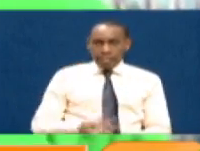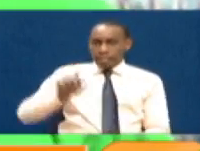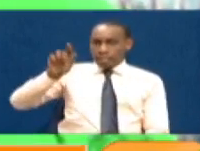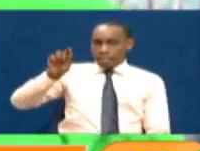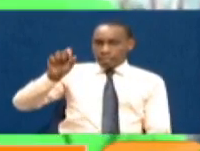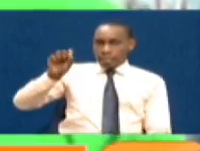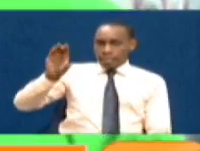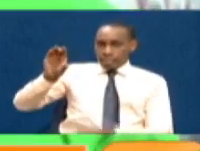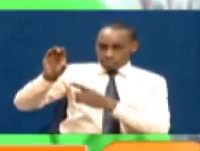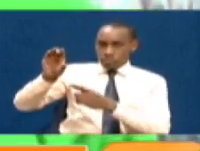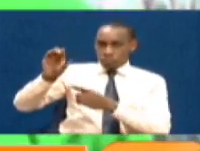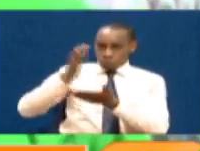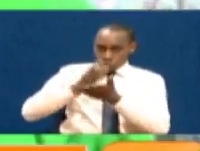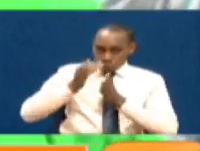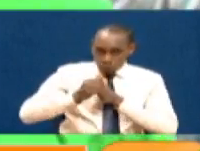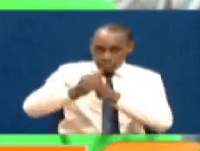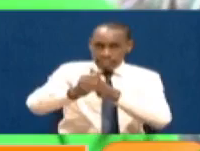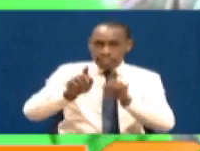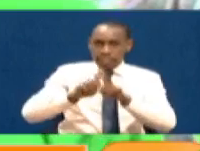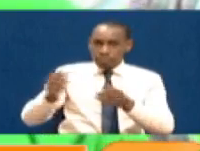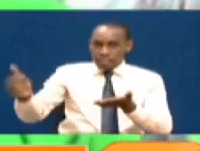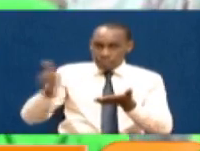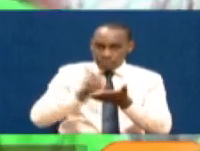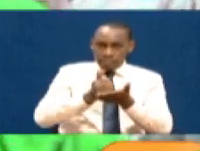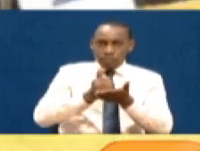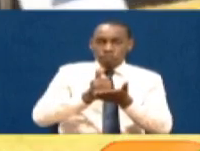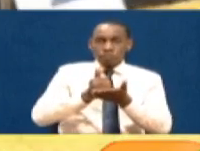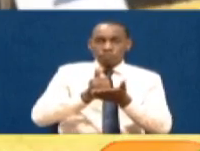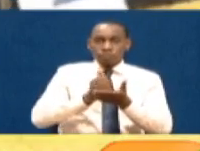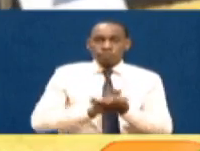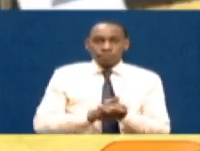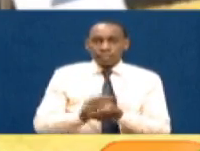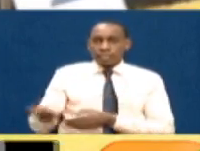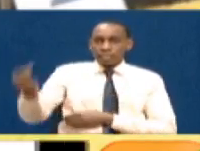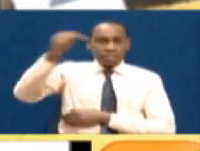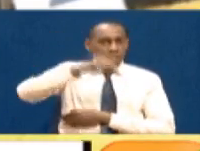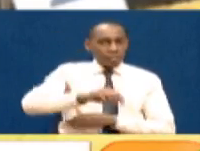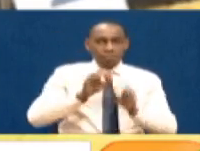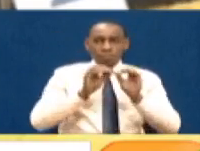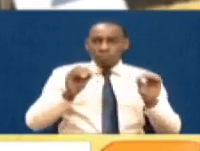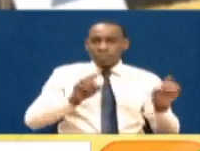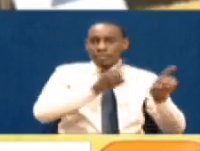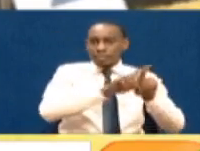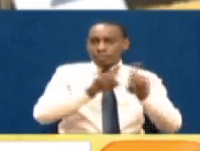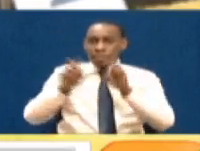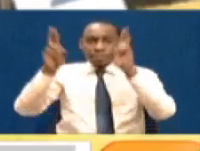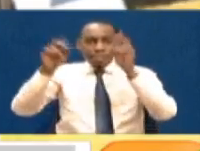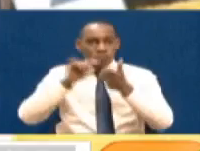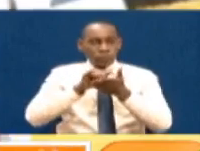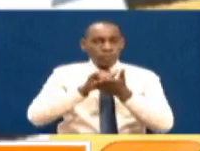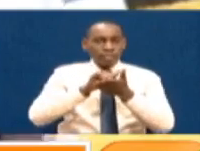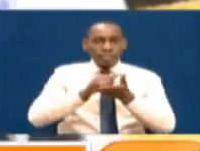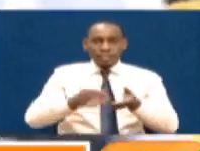TSC ndio mzazi wetu. Ni mwajiri, ni mama na baba. Kutokuja ni kama jambo ambalo